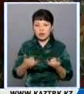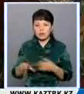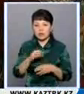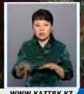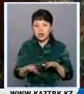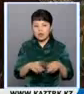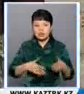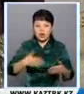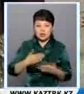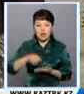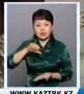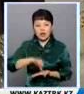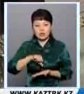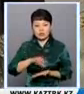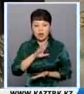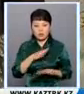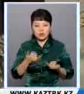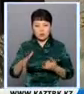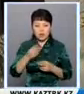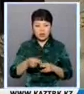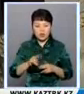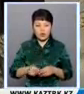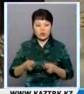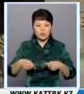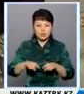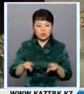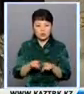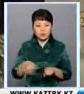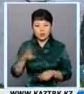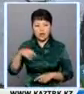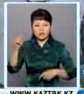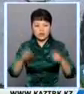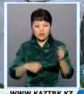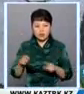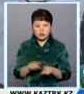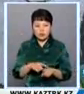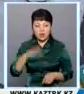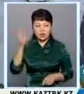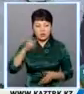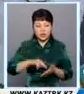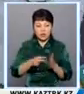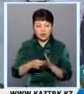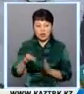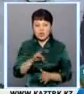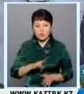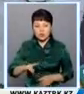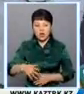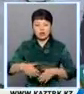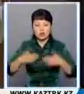шет қалмай белсене атсалысады. Ал бүгінгі мерекенің ұйымдастырушылары мұндай фестивальді алдағы жылы республикалық деңгейде